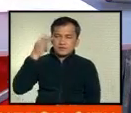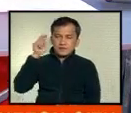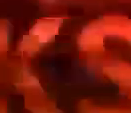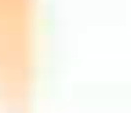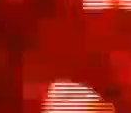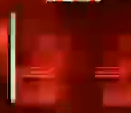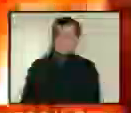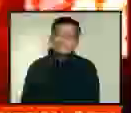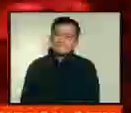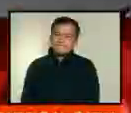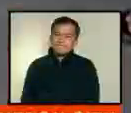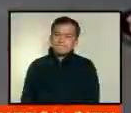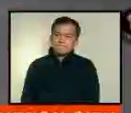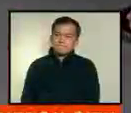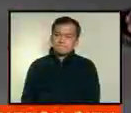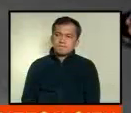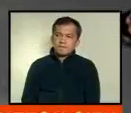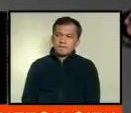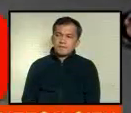Talete.